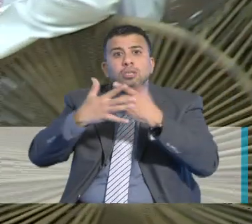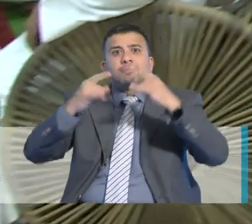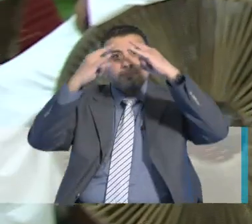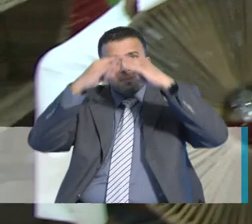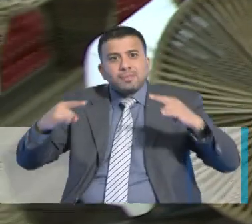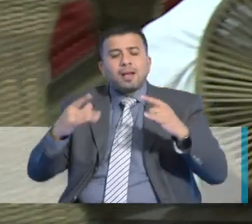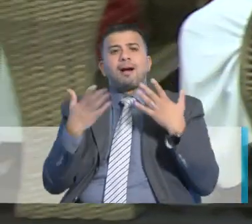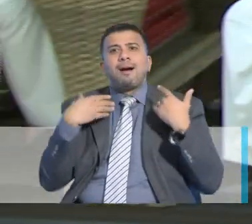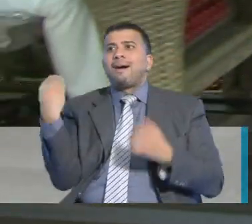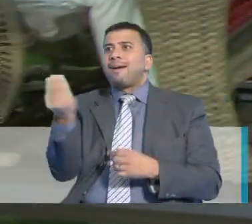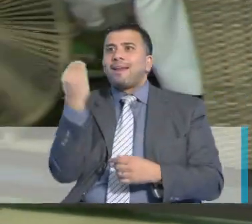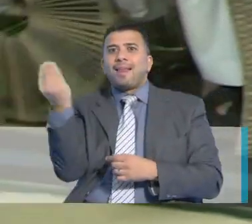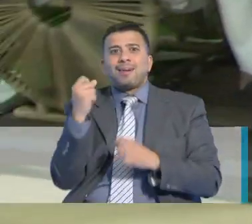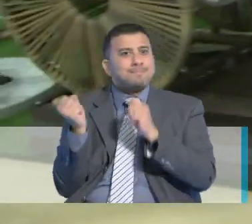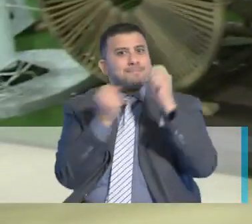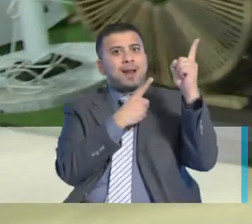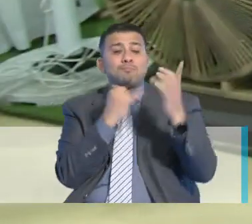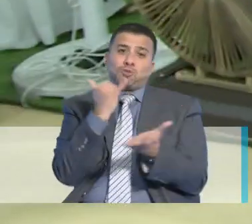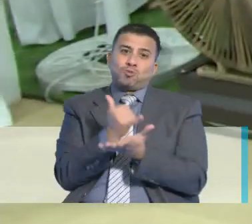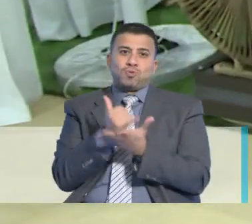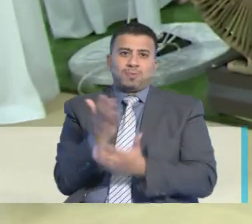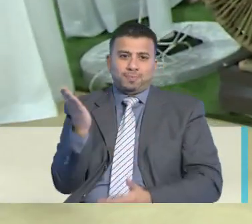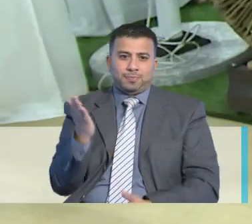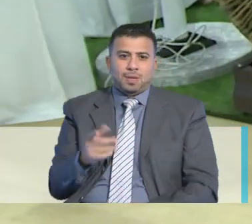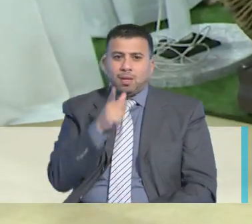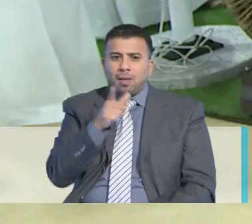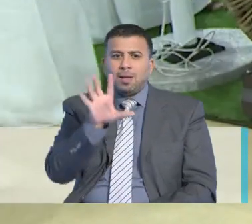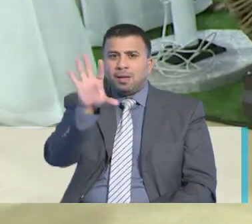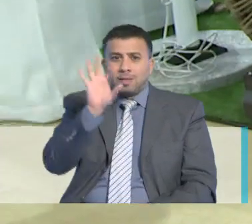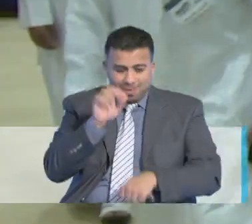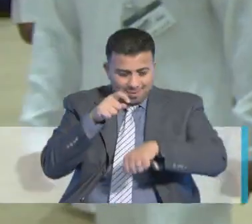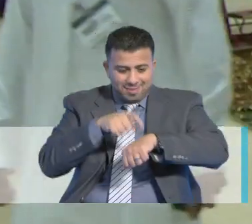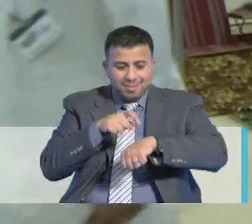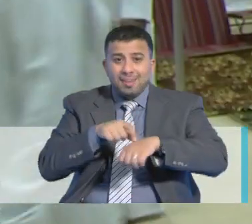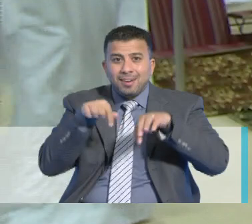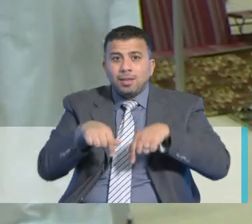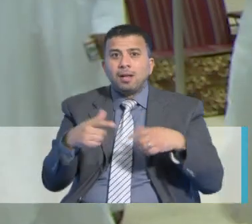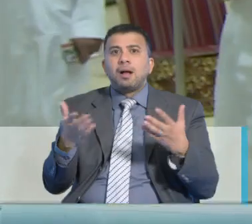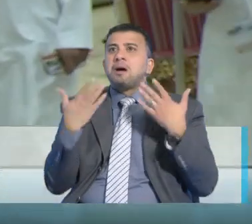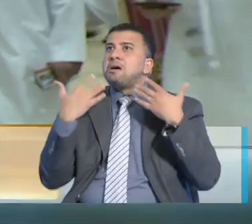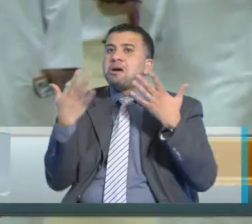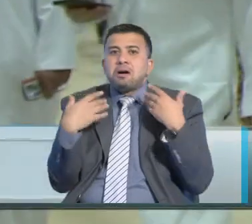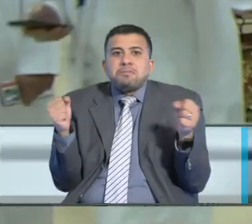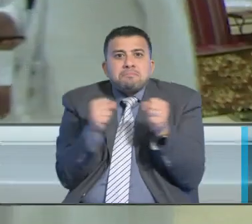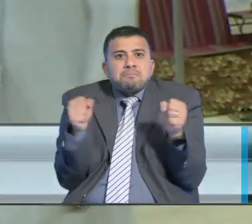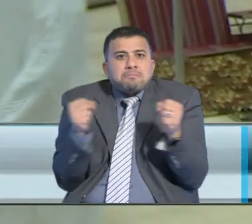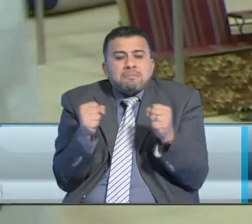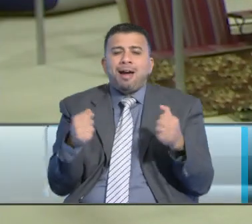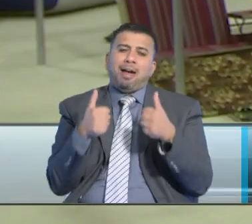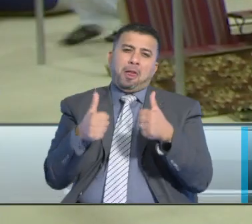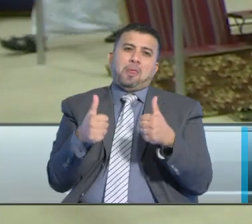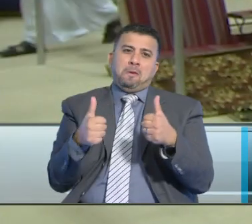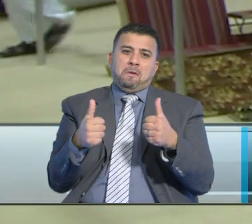مجال الرحلات. طبعا نحن اخترنا هذا الوقت بحكم ان الجو الحين جميل ما شاء الله، وكثير